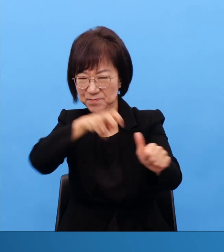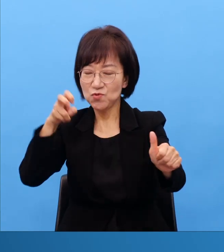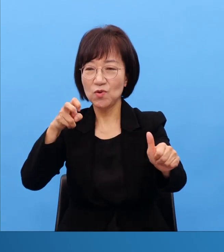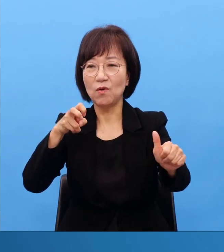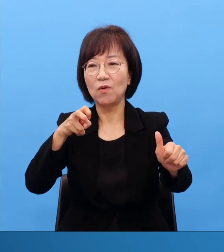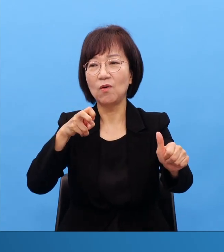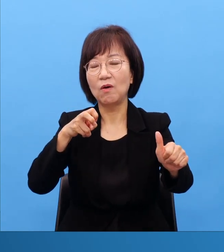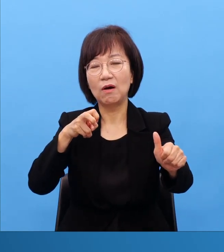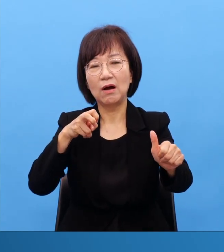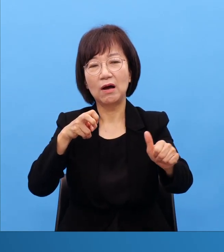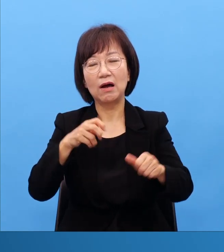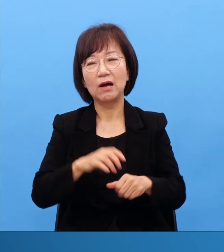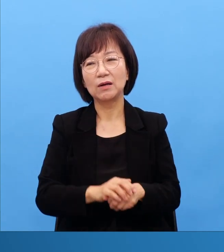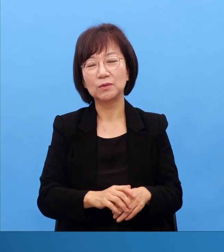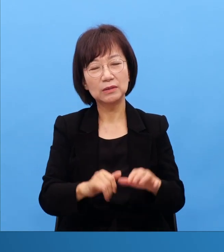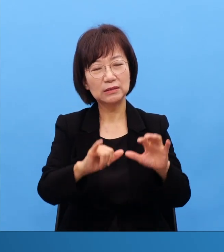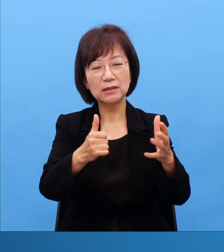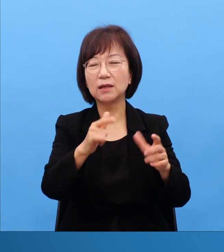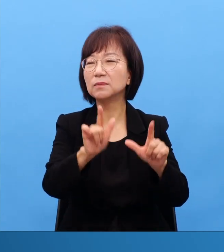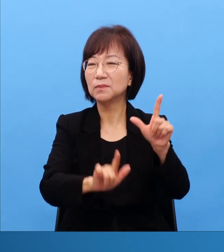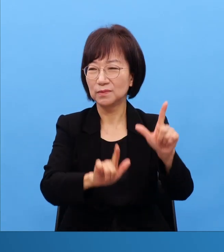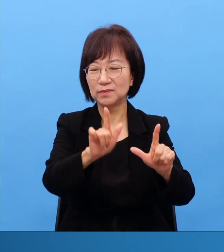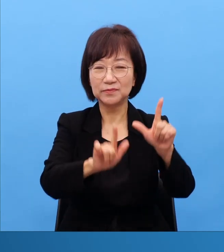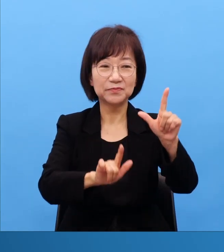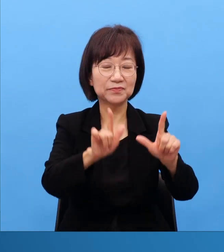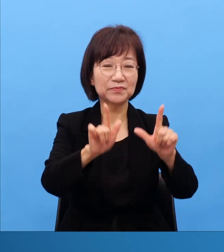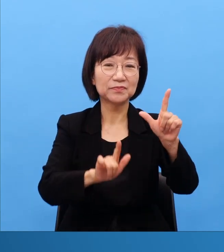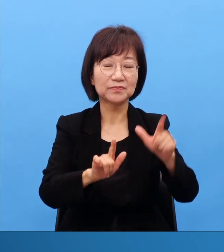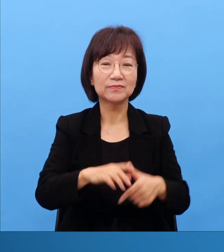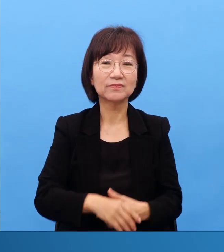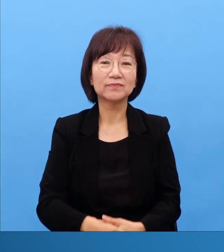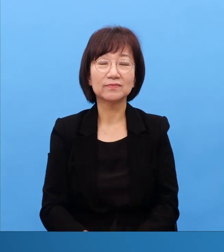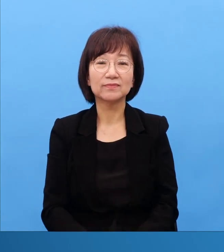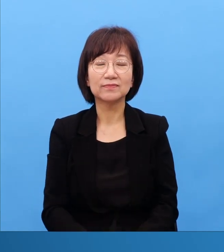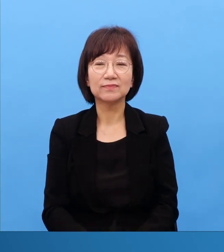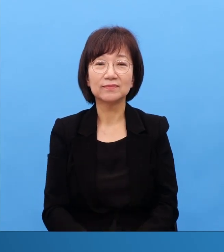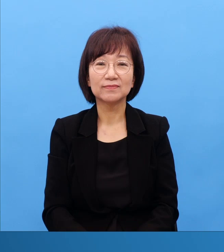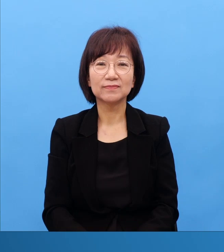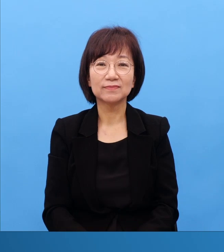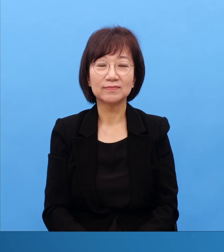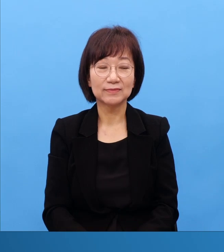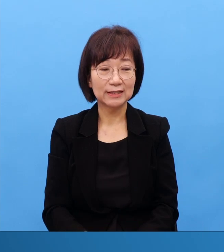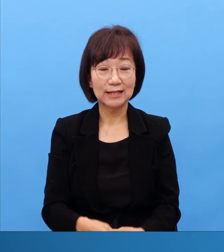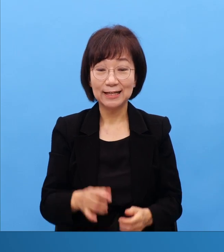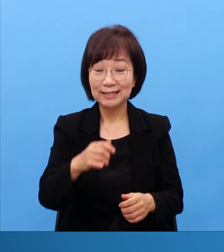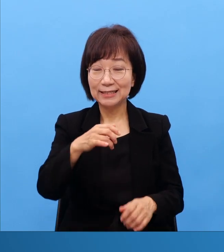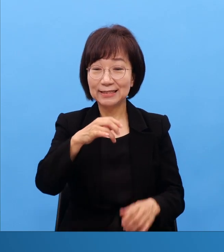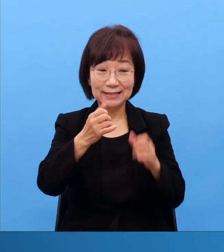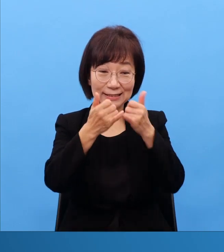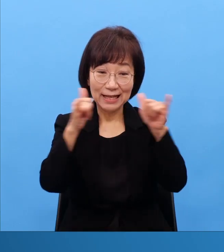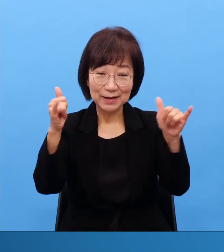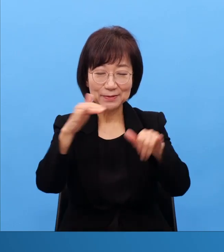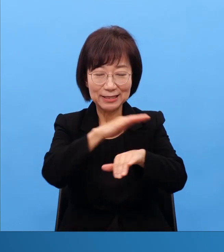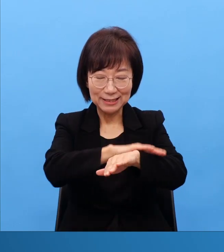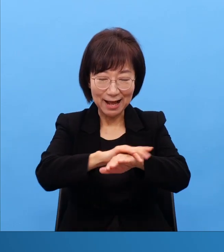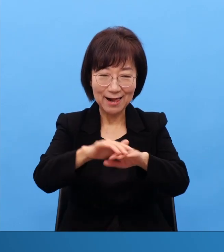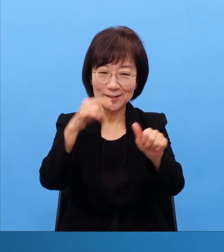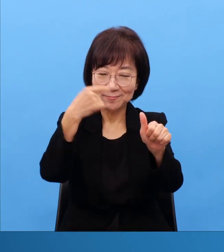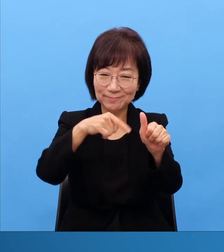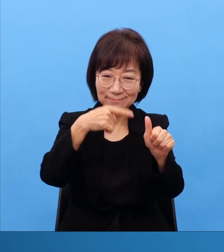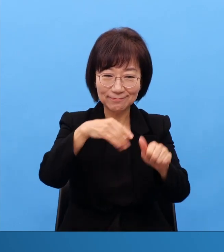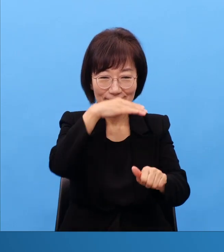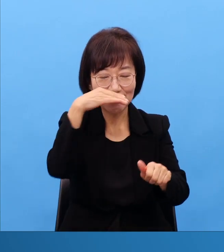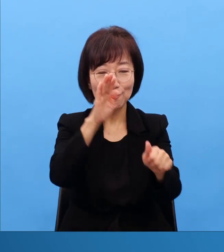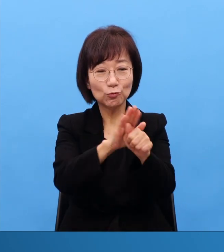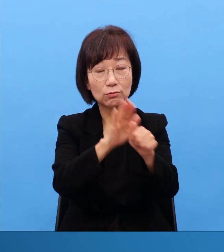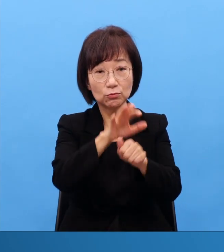세상입니다. This is the world. 감당이 됩니까? 사람을 어떻게 해야 되게 잘할까 바로 할까 아니고 미워하는 거. This